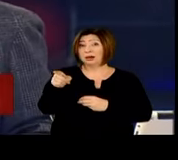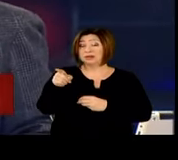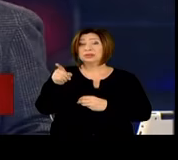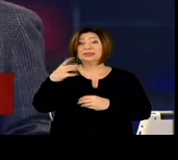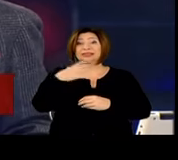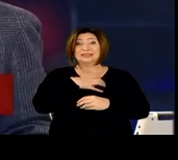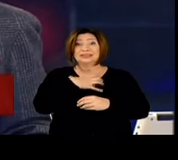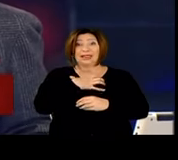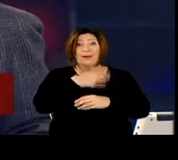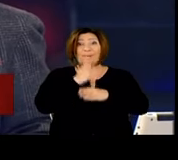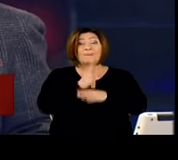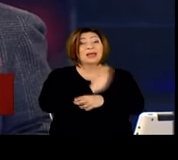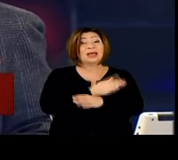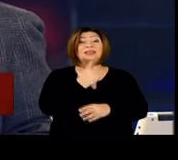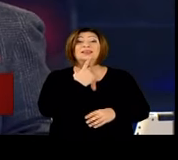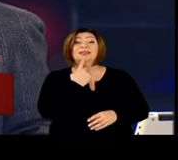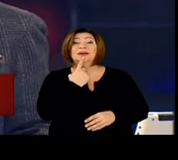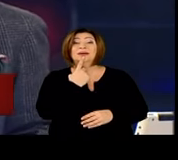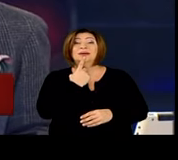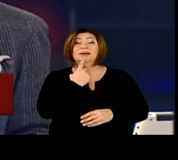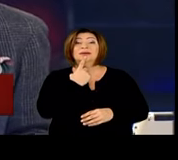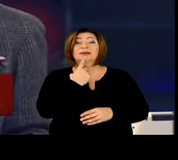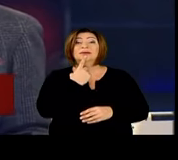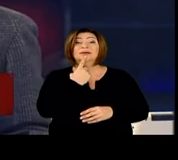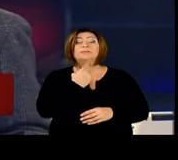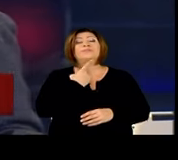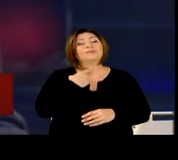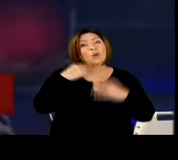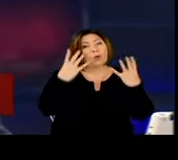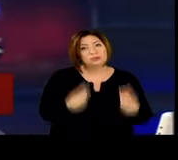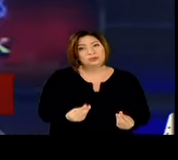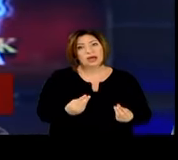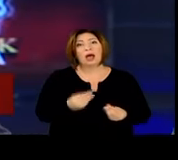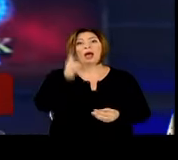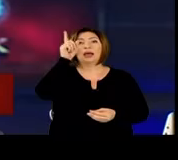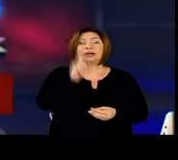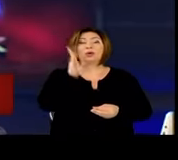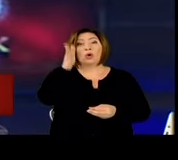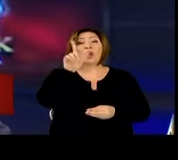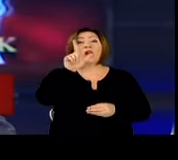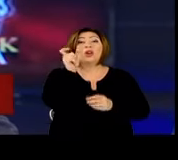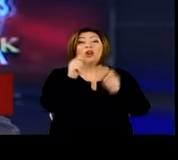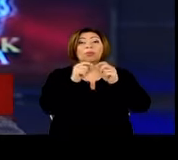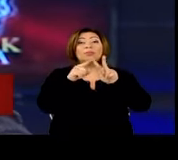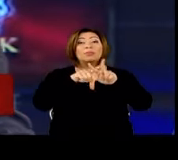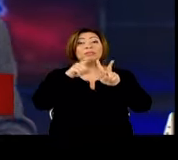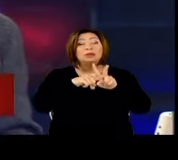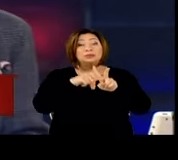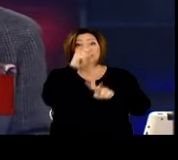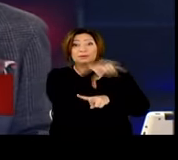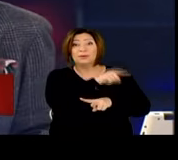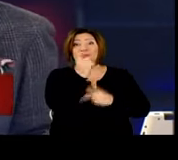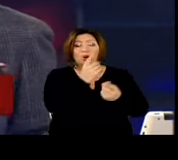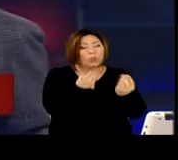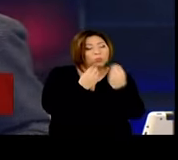memleket tadı çekerse git önce Lübnan'a. Ondan sonra Lübnan'dan